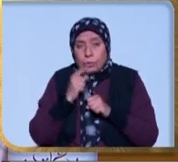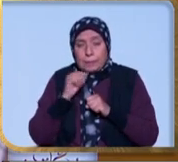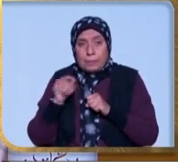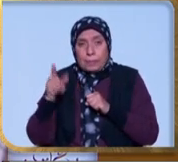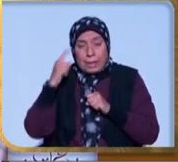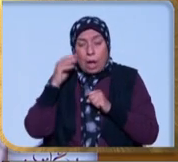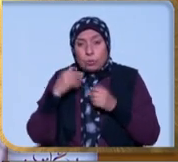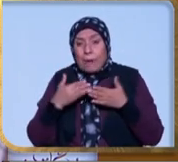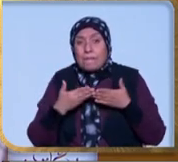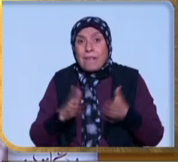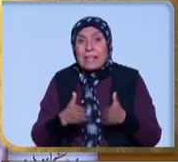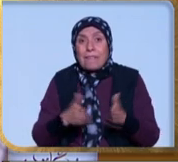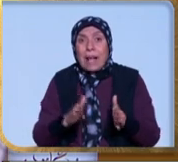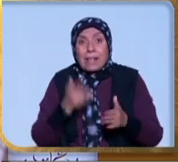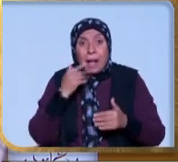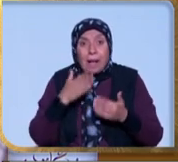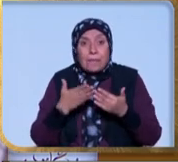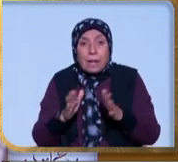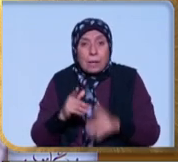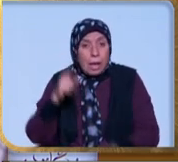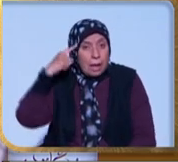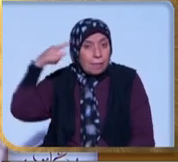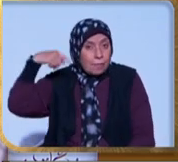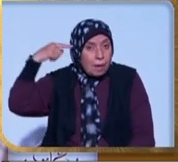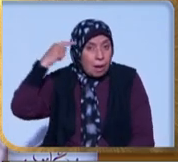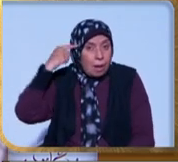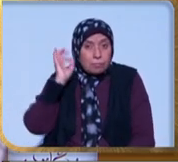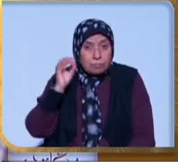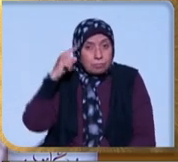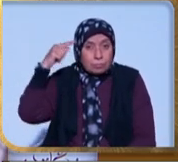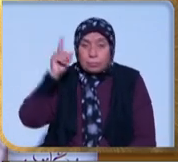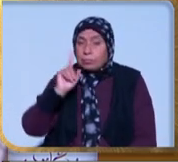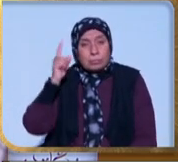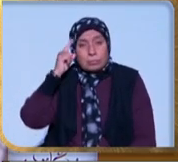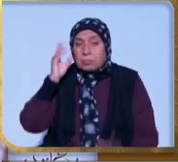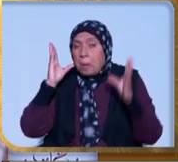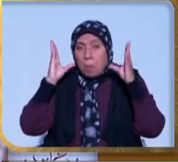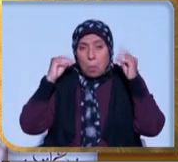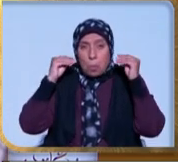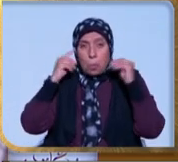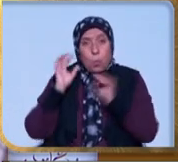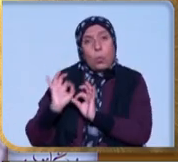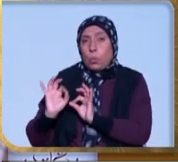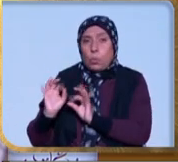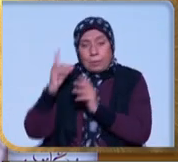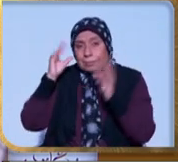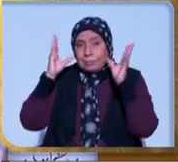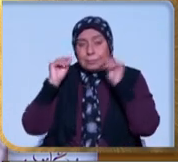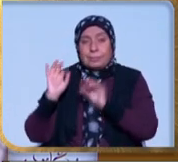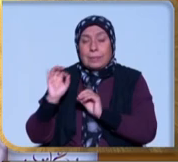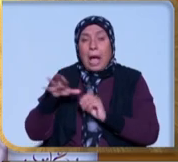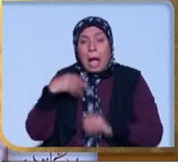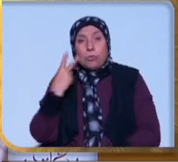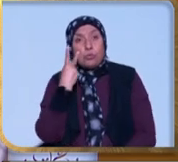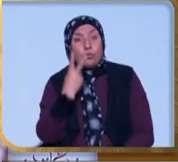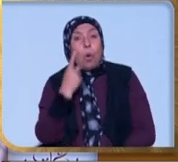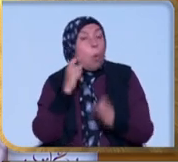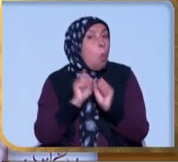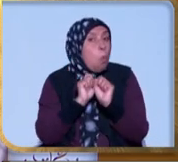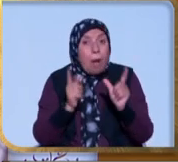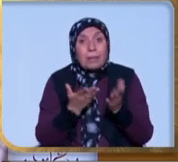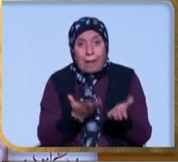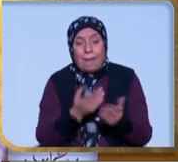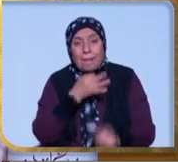يفتح عقله ويفكر، عقول قافلة إنها تفهم، لا تريد أن ترى أو تفهم